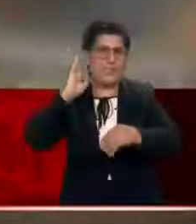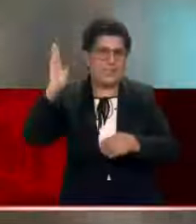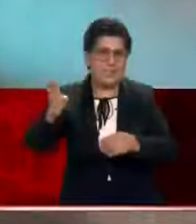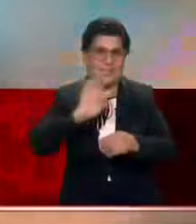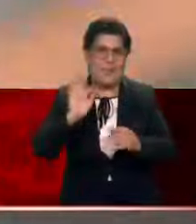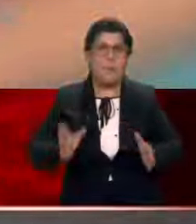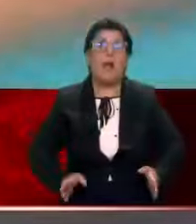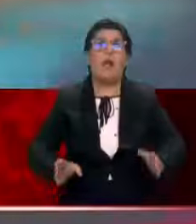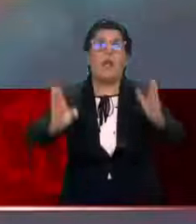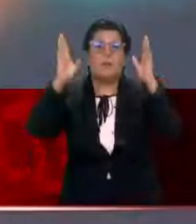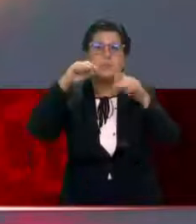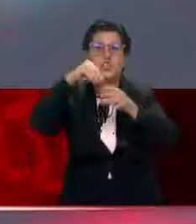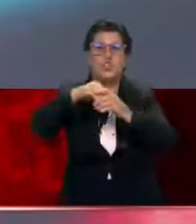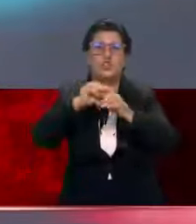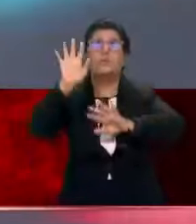Ortahisar Kalesi'nde mahsur kaldı.